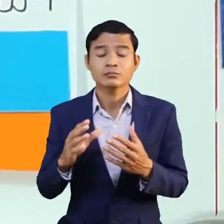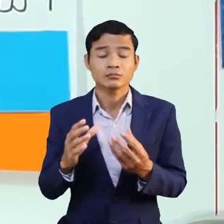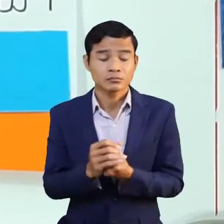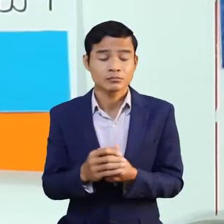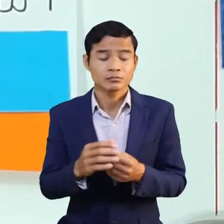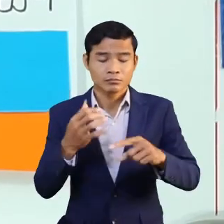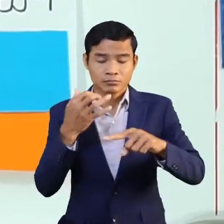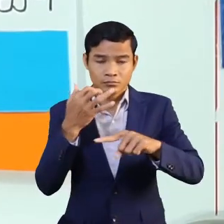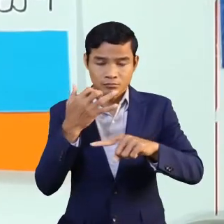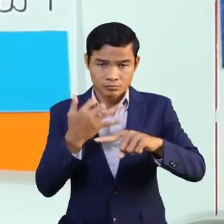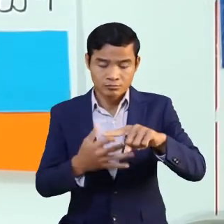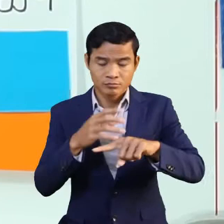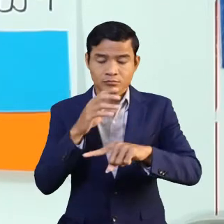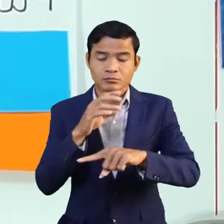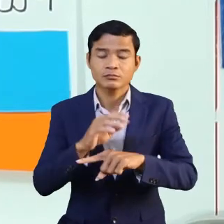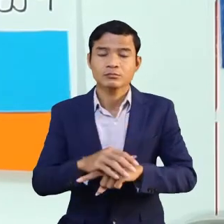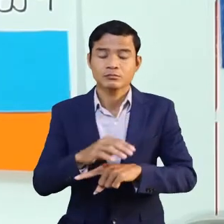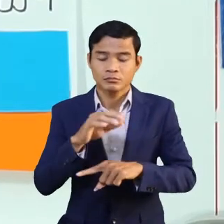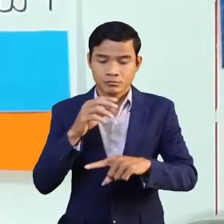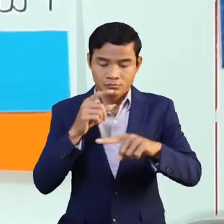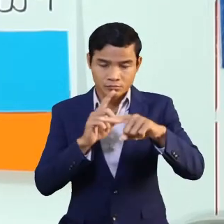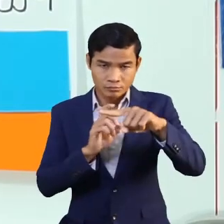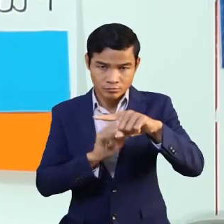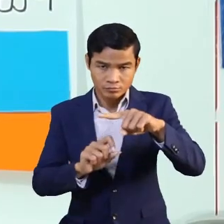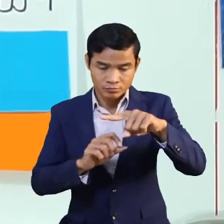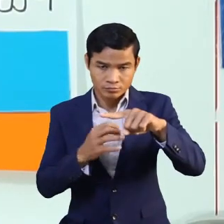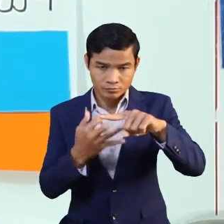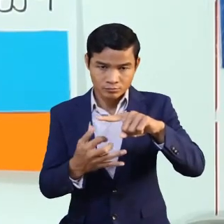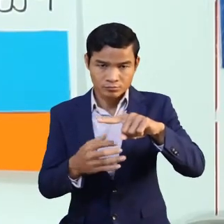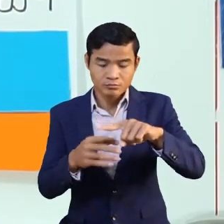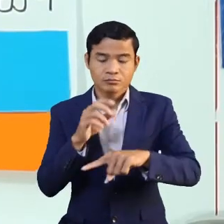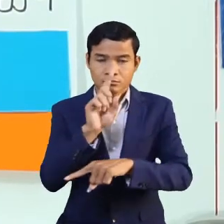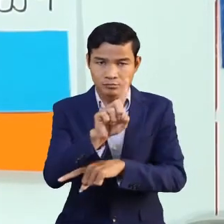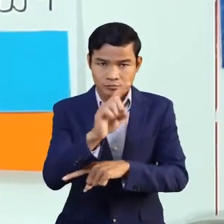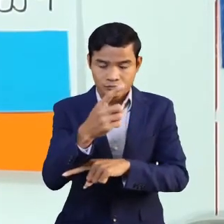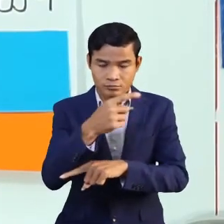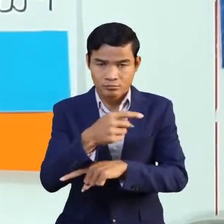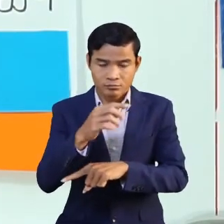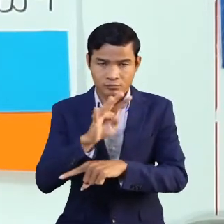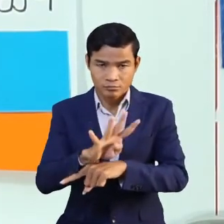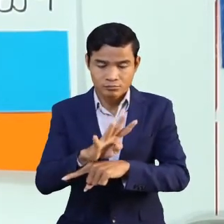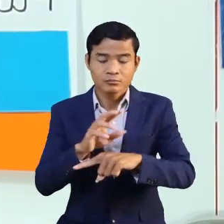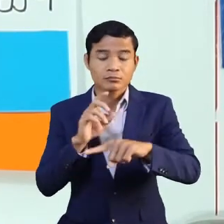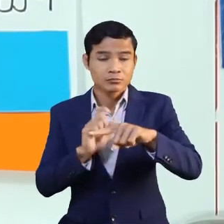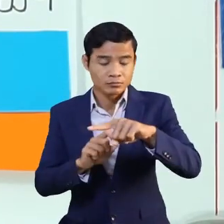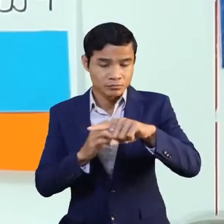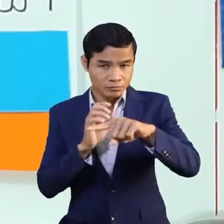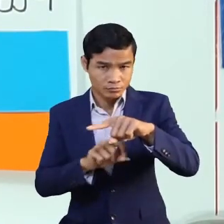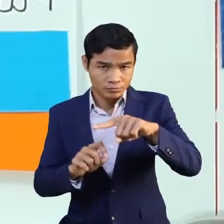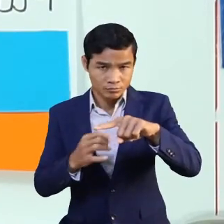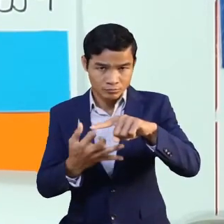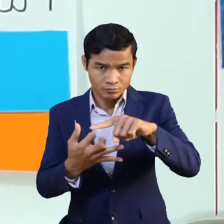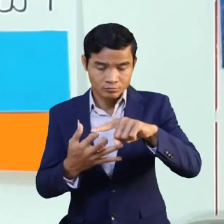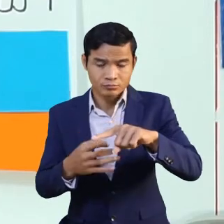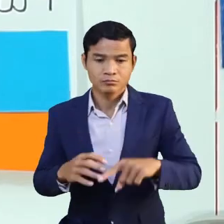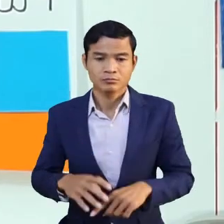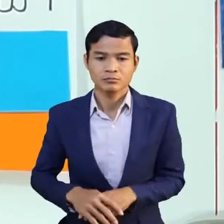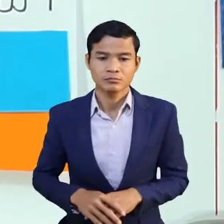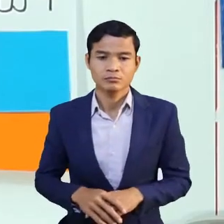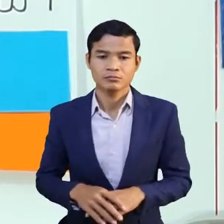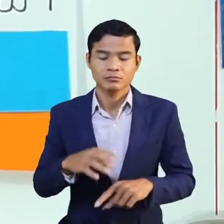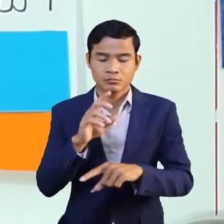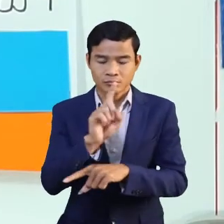ចា7ចាអញ្ចឹង7នេះគឺជាផលដកនៃ11ដក4ណាចំណា11ដក4នៅសល់7